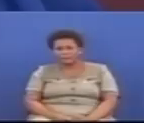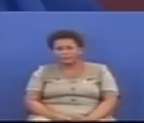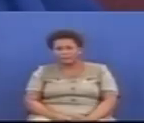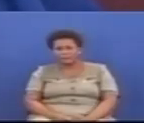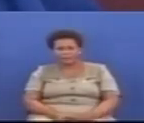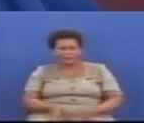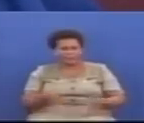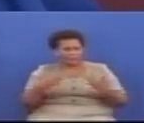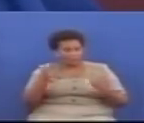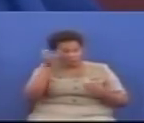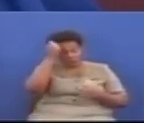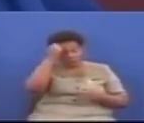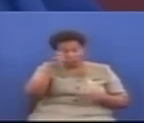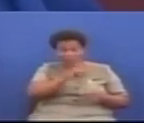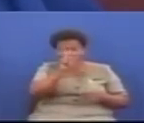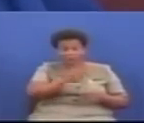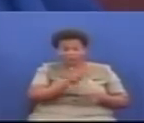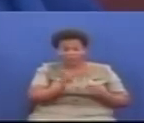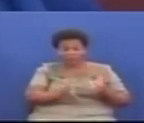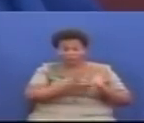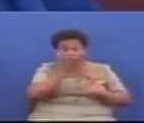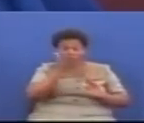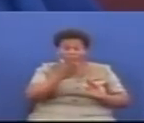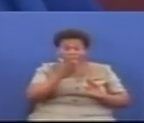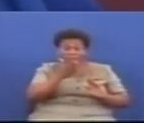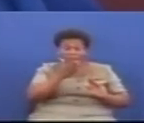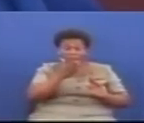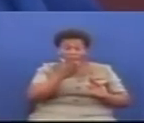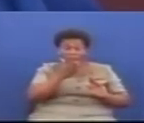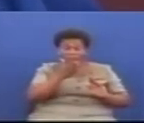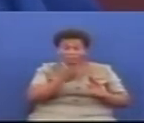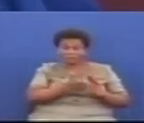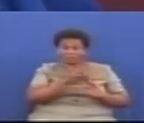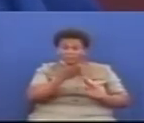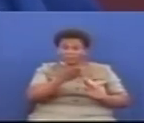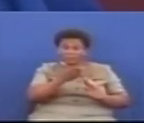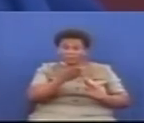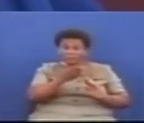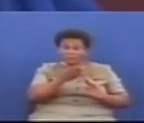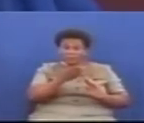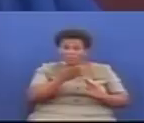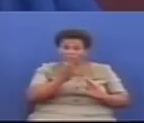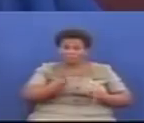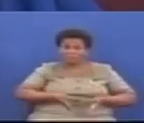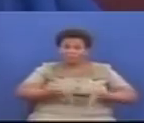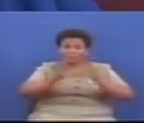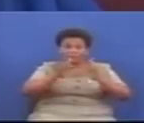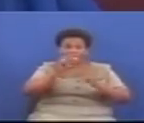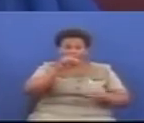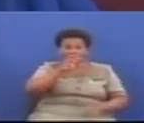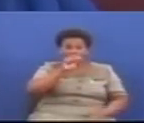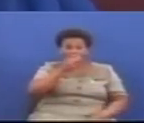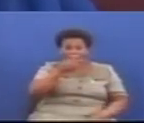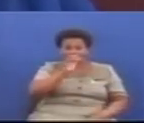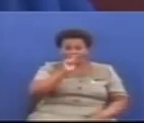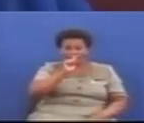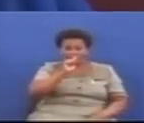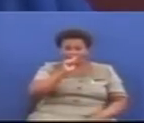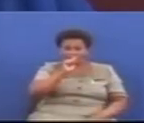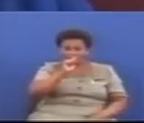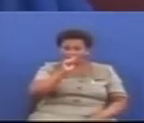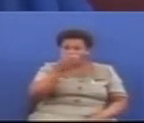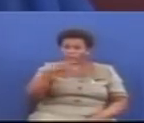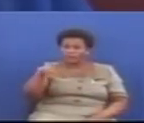mgumu kupitia Sanzate moja kwa moja. Sijui kwa nini wale design hivyo mwanzoni, lakini ingekuwa nata ikapita 40 koma